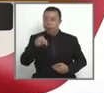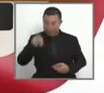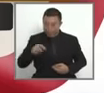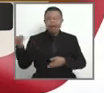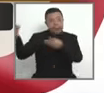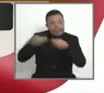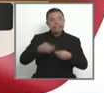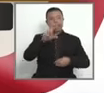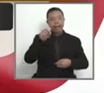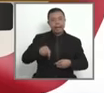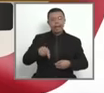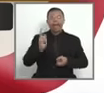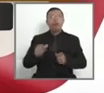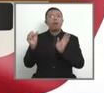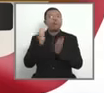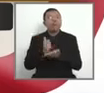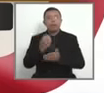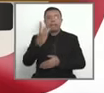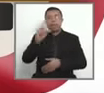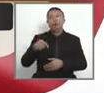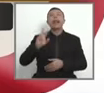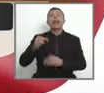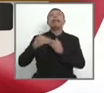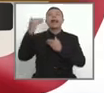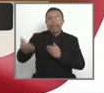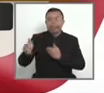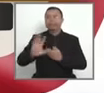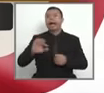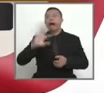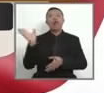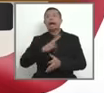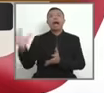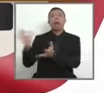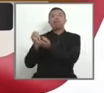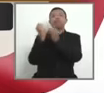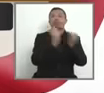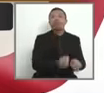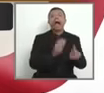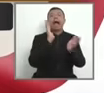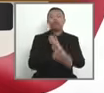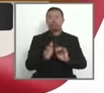Tejo ya dalam hidup ini kita punya ijtihad saya pribadi eh